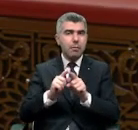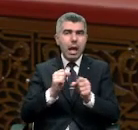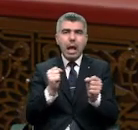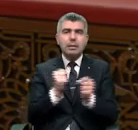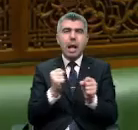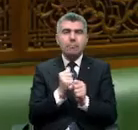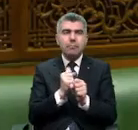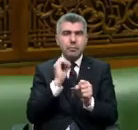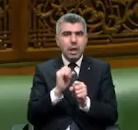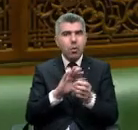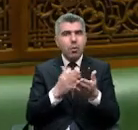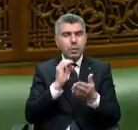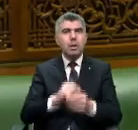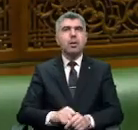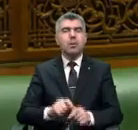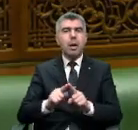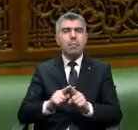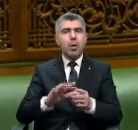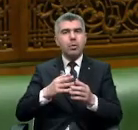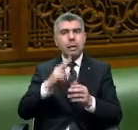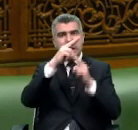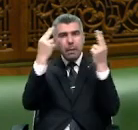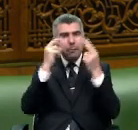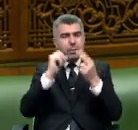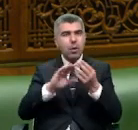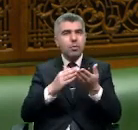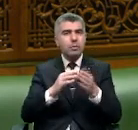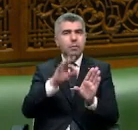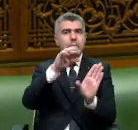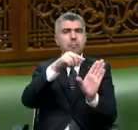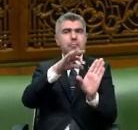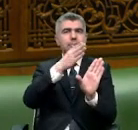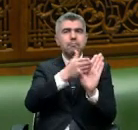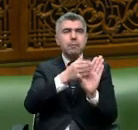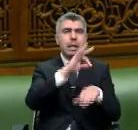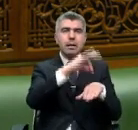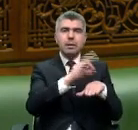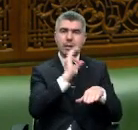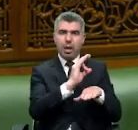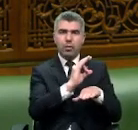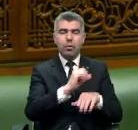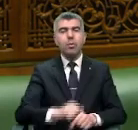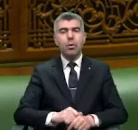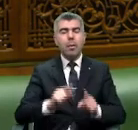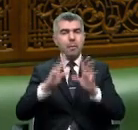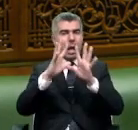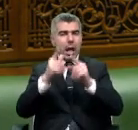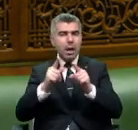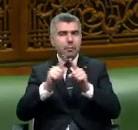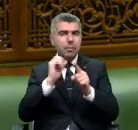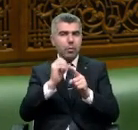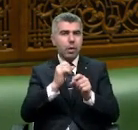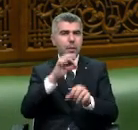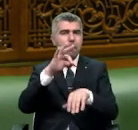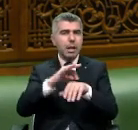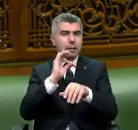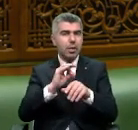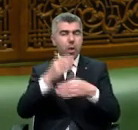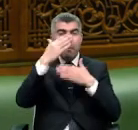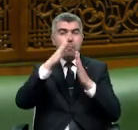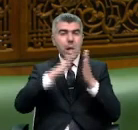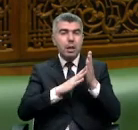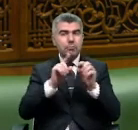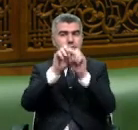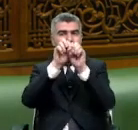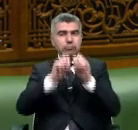توتر وقلق وتصل في بعض الحالات إلى اكتئاب وإلى اضطرابات نفسية أخرى. بالتالي فإنه رغم هذه الأرقام المقلقة فإن العرض الطبي في المغرب لا يتلائم